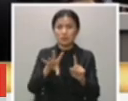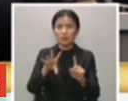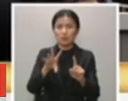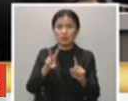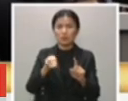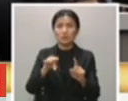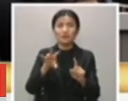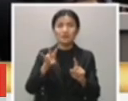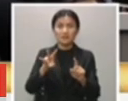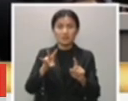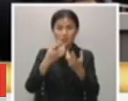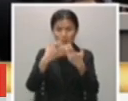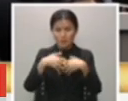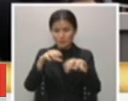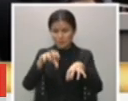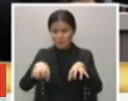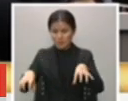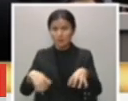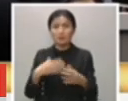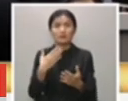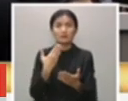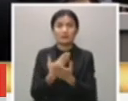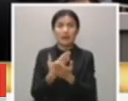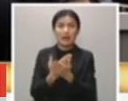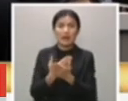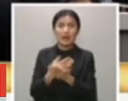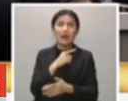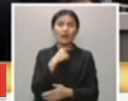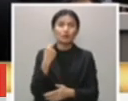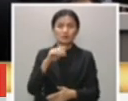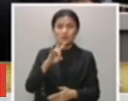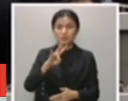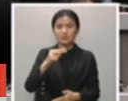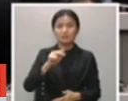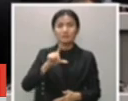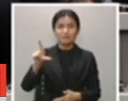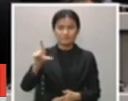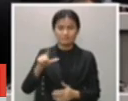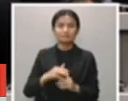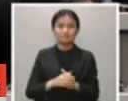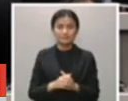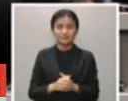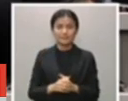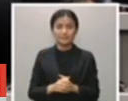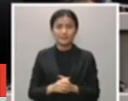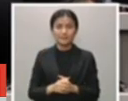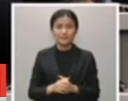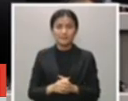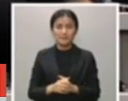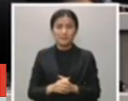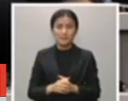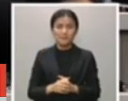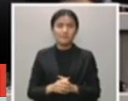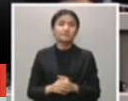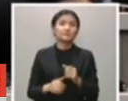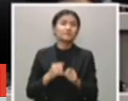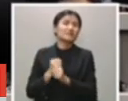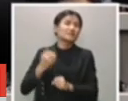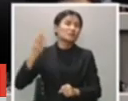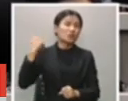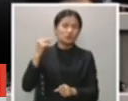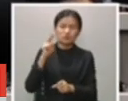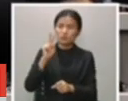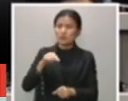1,767 โรงงานมูลค่าการลงทุนที่เสียไป 70,000 กว่าล้านบาทเพิ่มมากจากปีก่อนหน้า